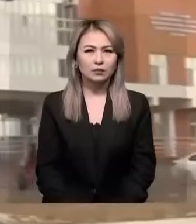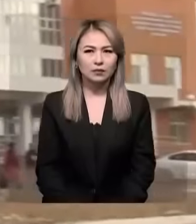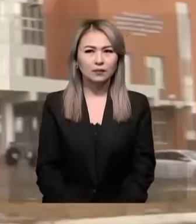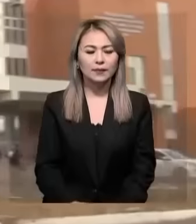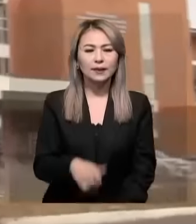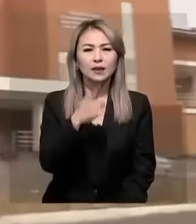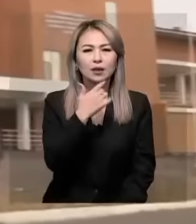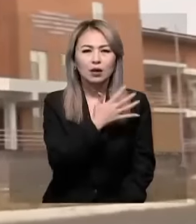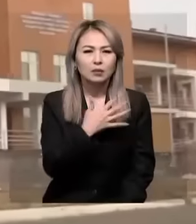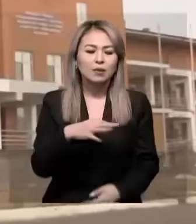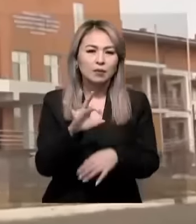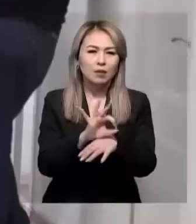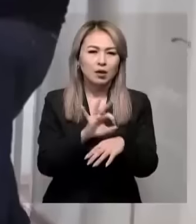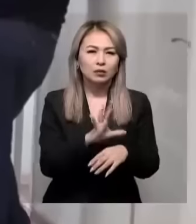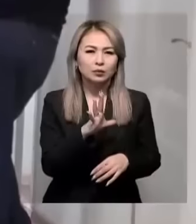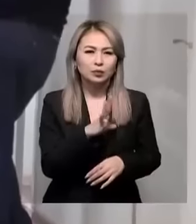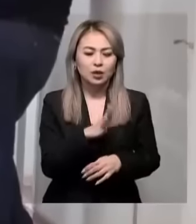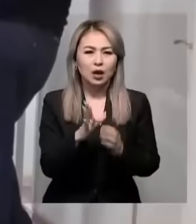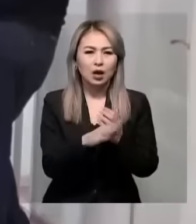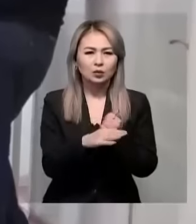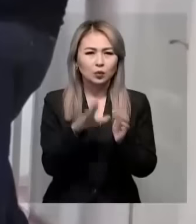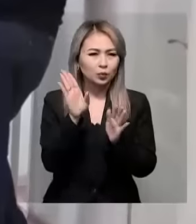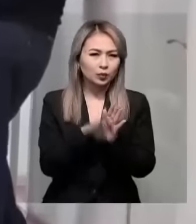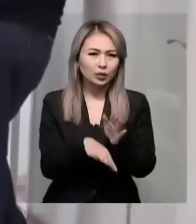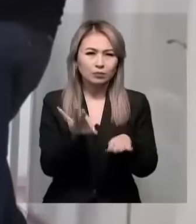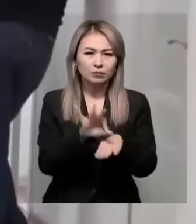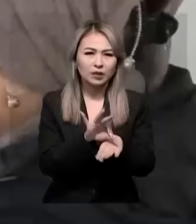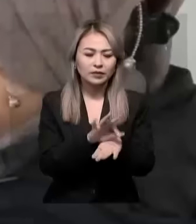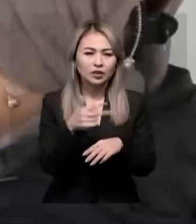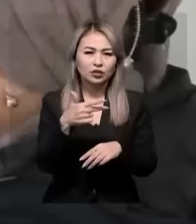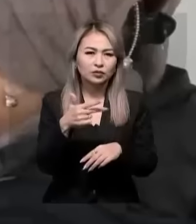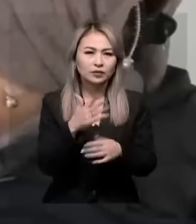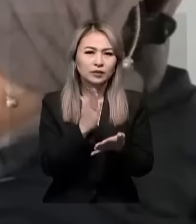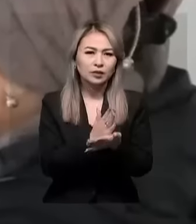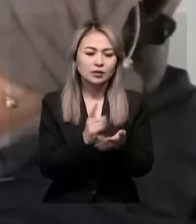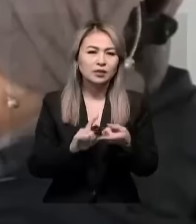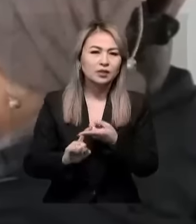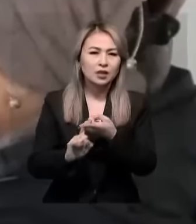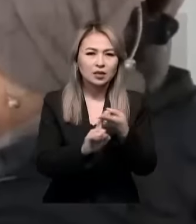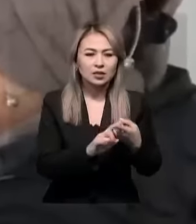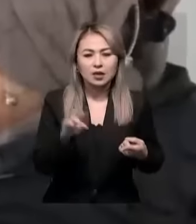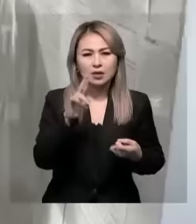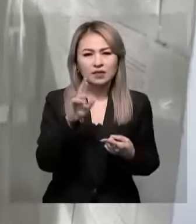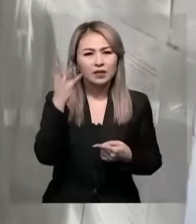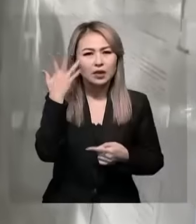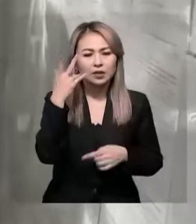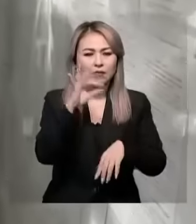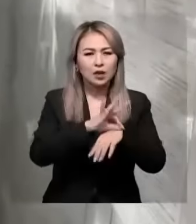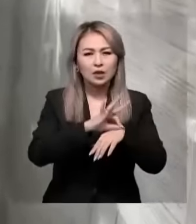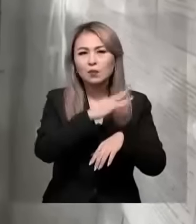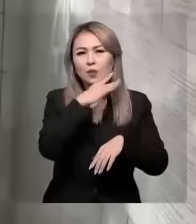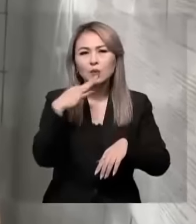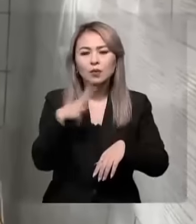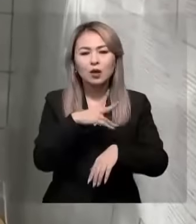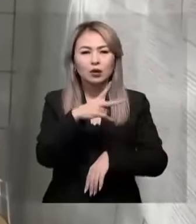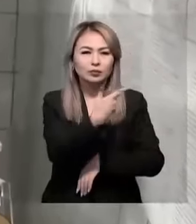Қызылша ауруы өршіп тұрған облыстың бірі Атырау. Өңірде жұқпалы дертке 3000 адам шалдыққан, әсіресе қаңтар айында ауырғандар көп. Ал